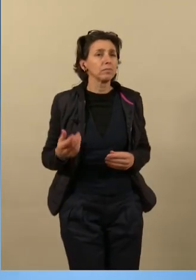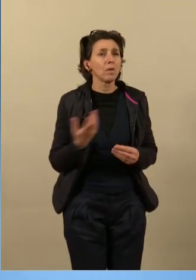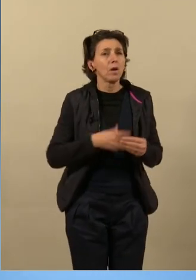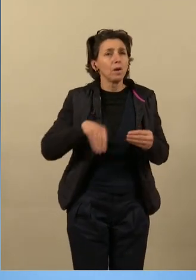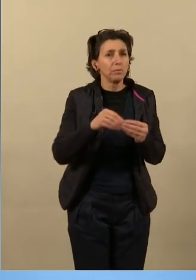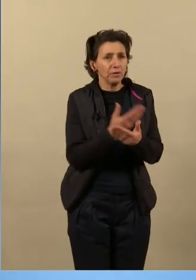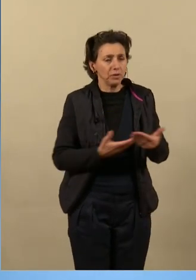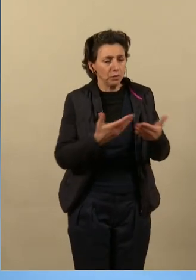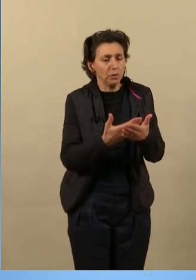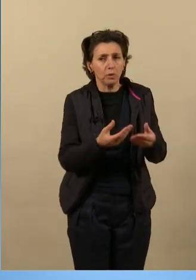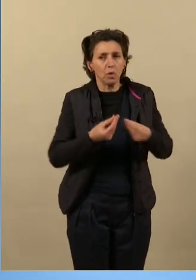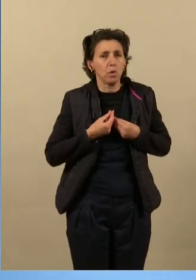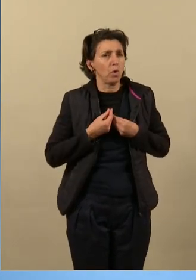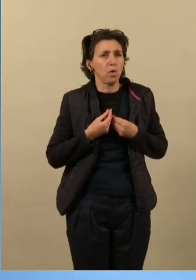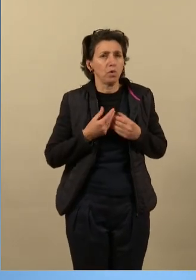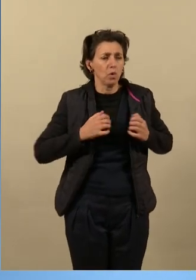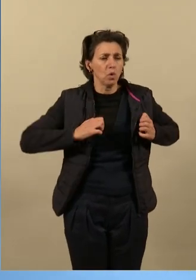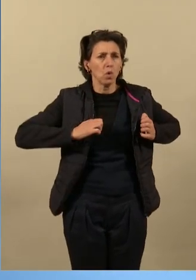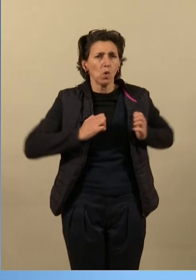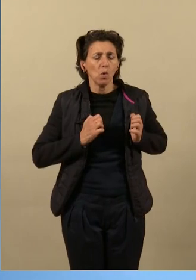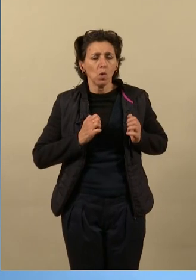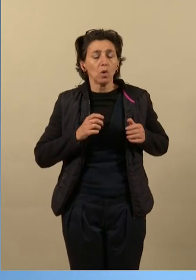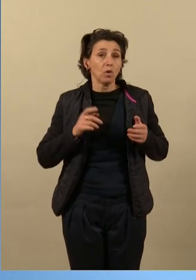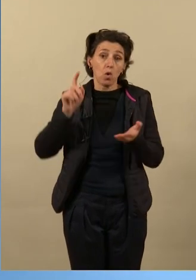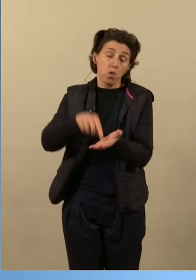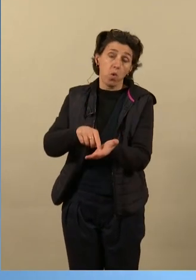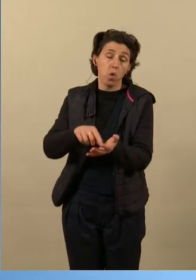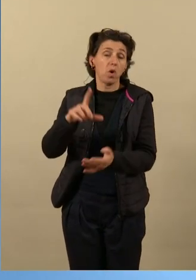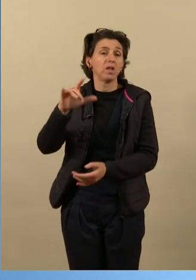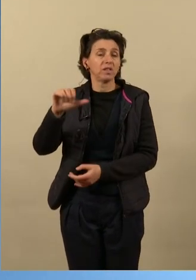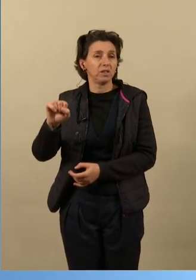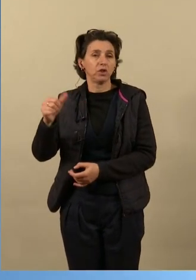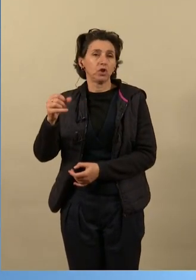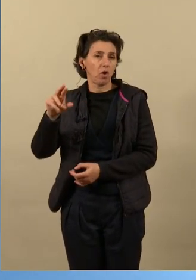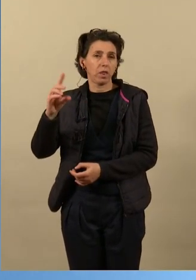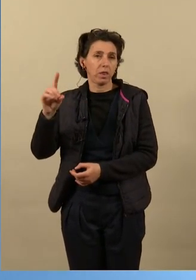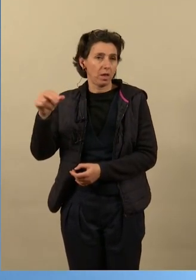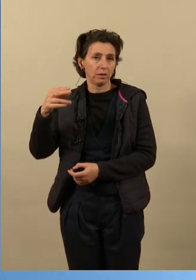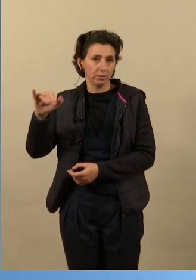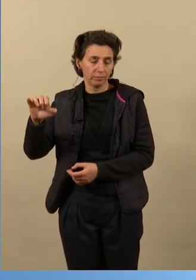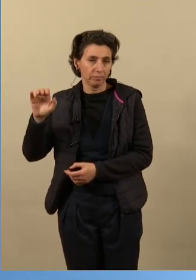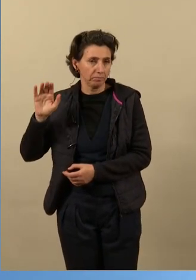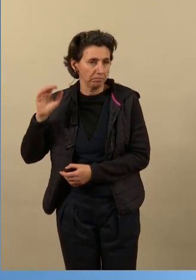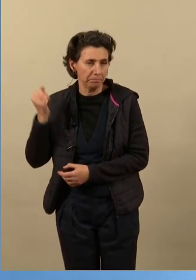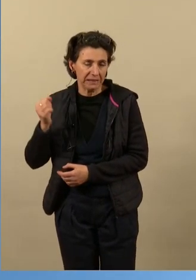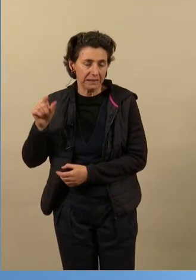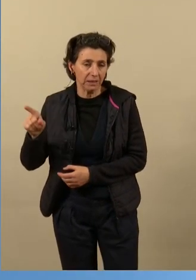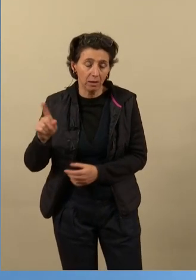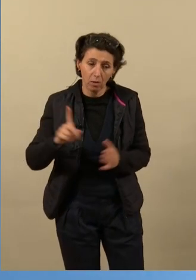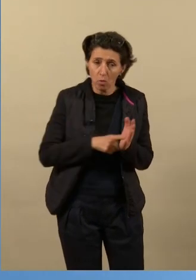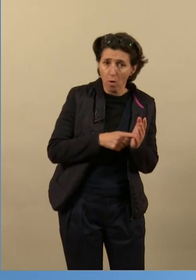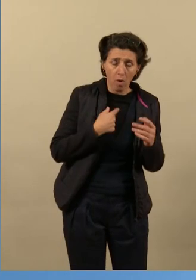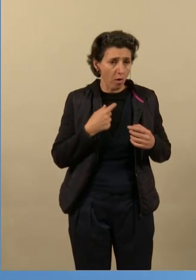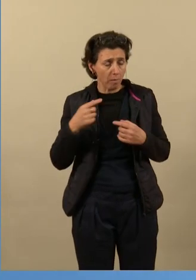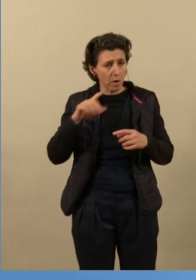et particulièrement en sisjordanie le droit à se défendre contre le terrorisme et à vivre en sécurité n'autorisant rien des